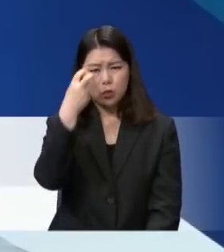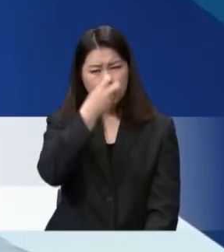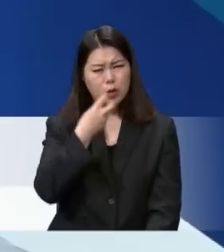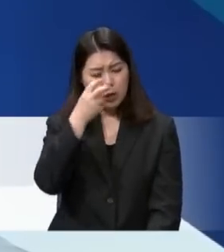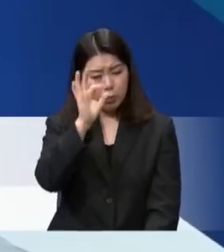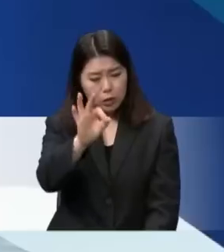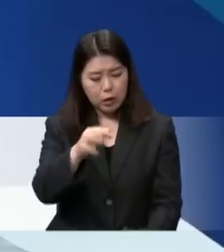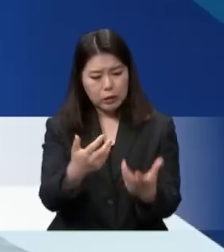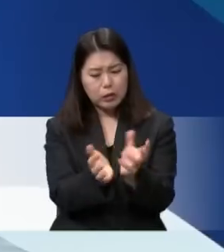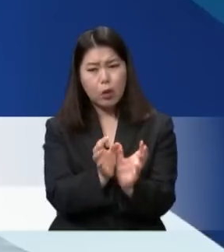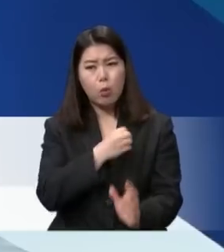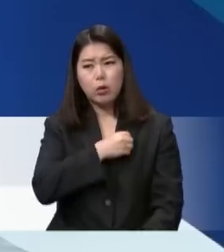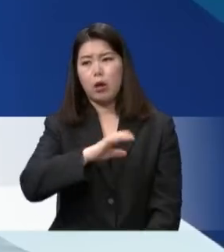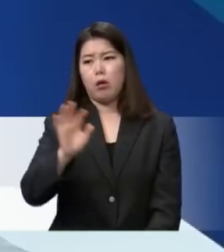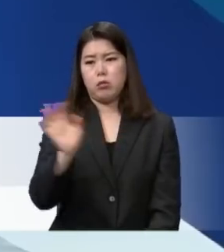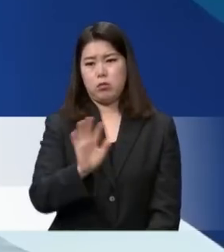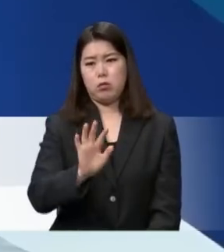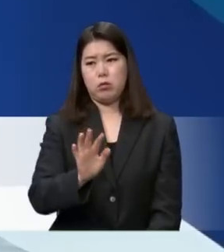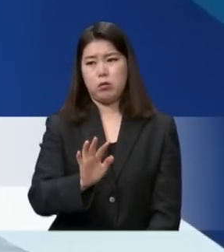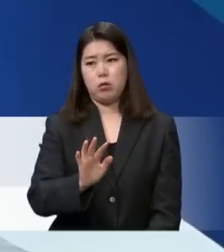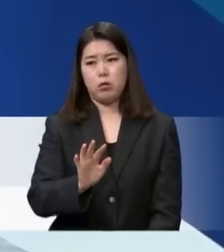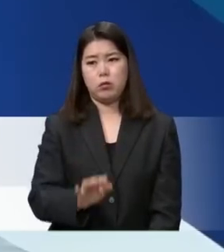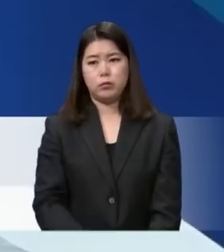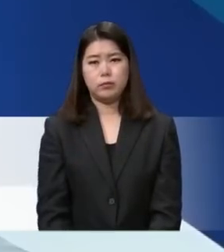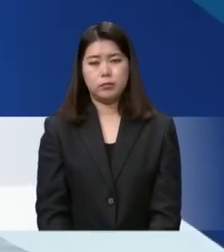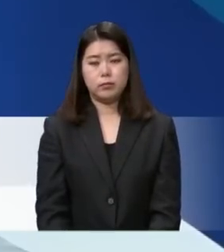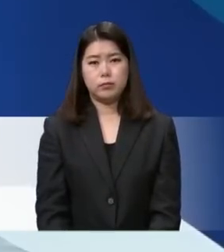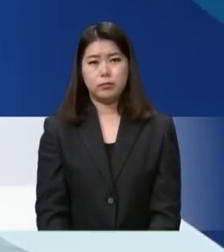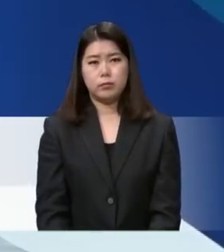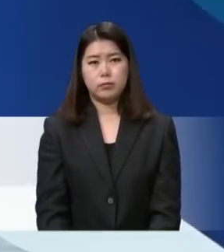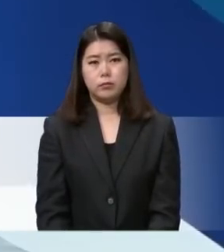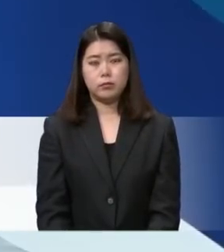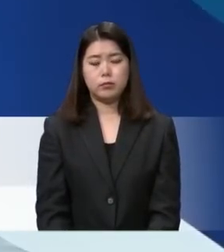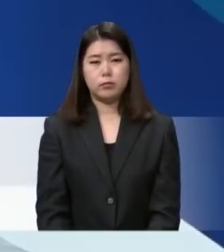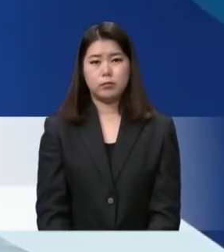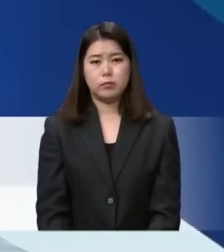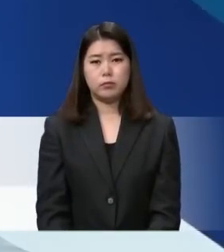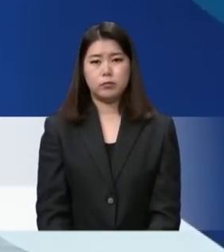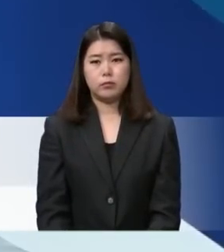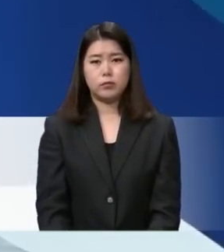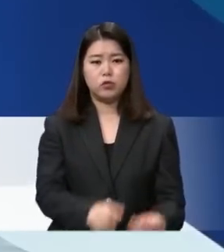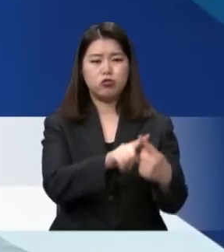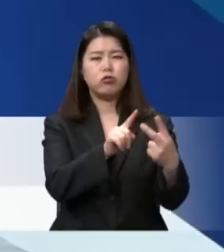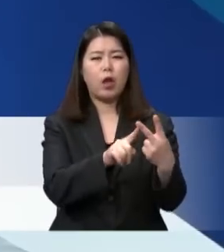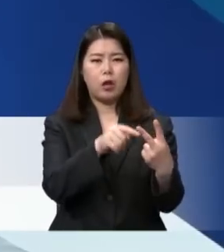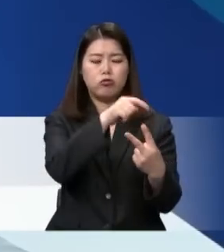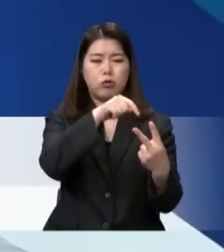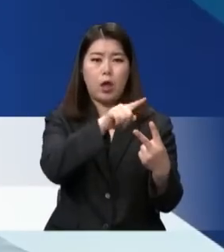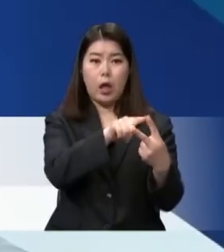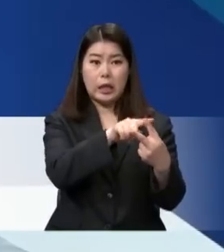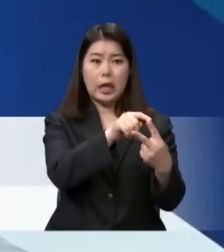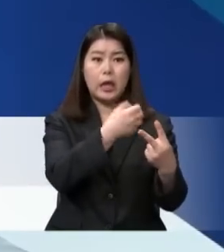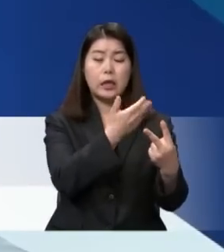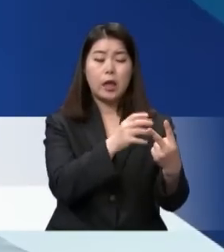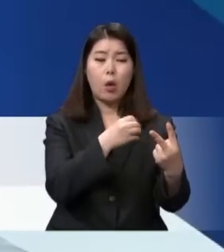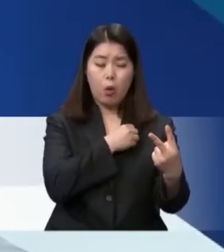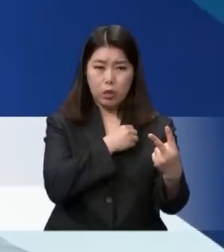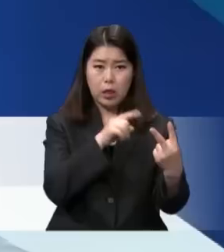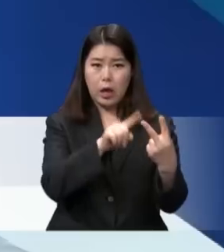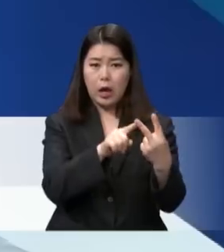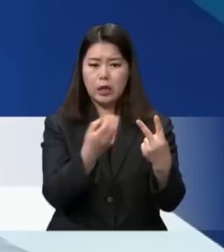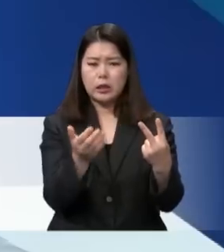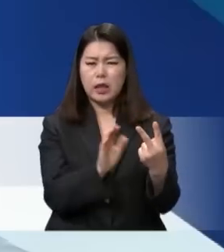해보니까 당원이 아니에요 다원이 아니에요 그러니까 이거는 뭐 두 가지 중에 하나겠죠 당원을